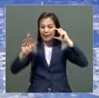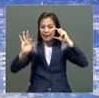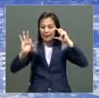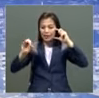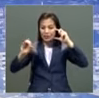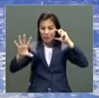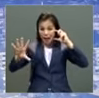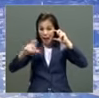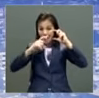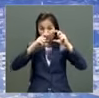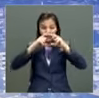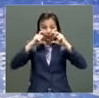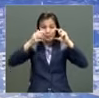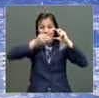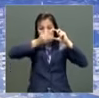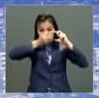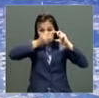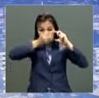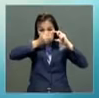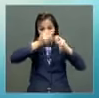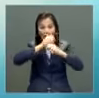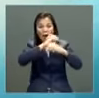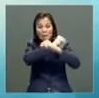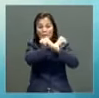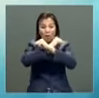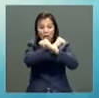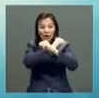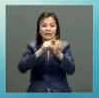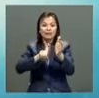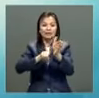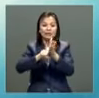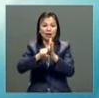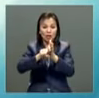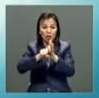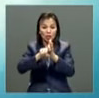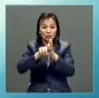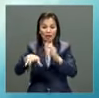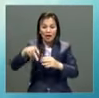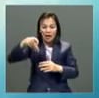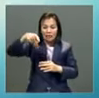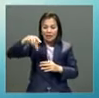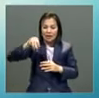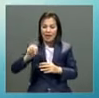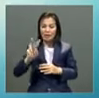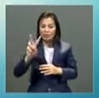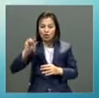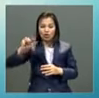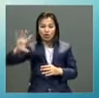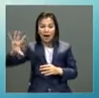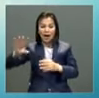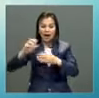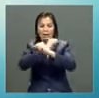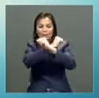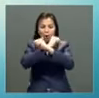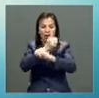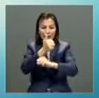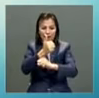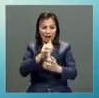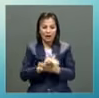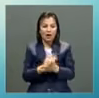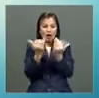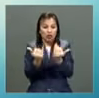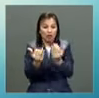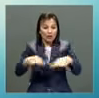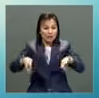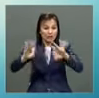N95 เนี่ยใช้ในการที่จะป้องกันเชื้อโรคได้ด้วยแล้วก็ PM 2.5 ที่เราคุ้นเคยกันนั้นตอนนี้มันเป็นพระเอก